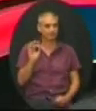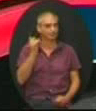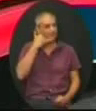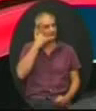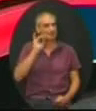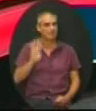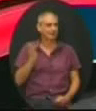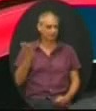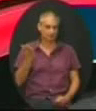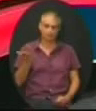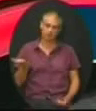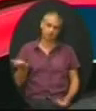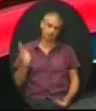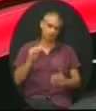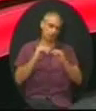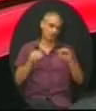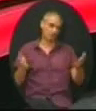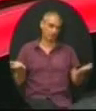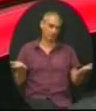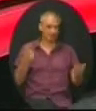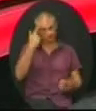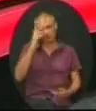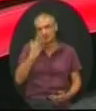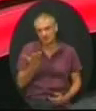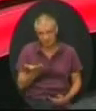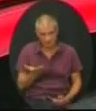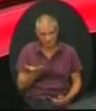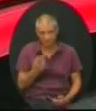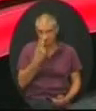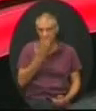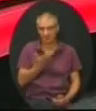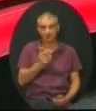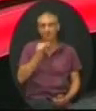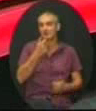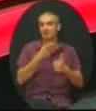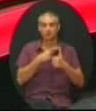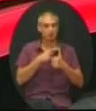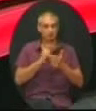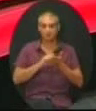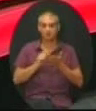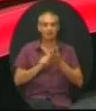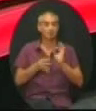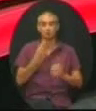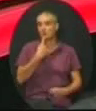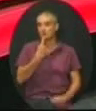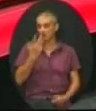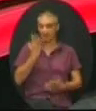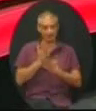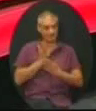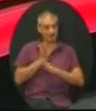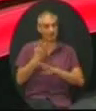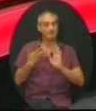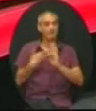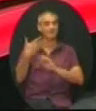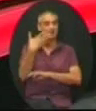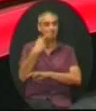בזק, שמי, יש גבול לכל דבר, את יודעת מה? תראי, א', משרד המשפטים אומר, לאחר פנייה של מבקר